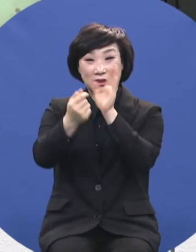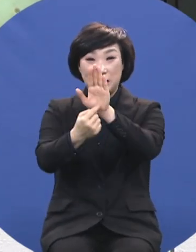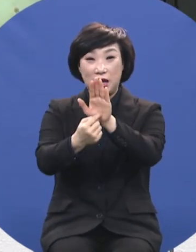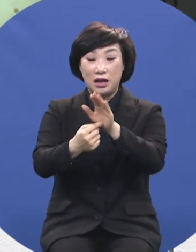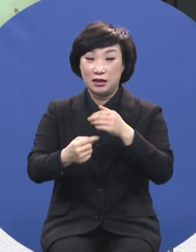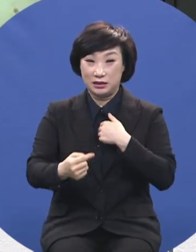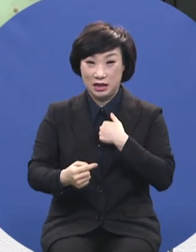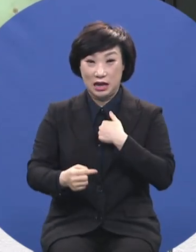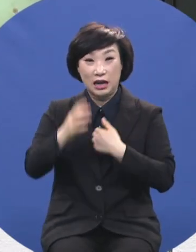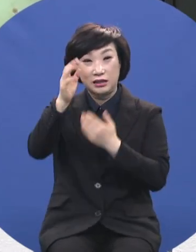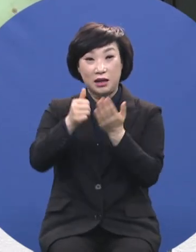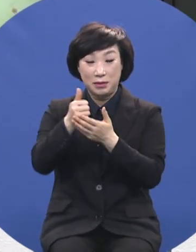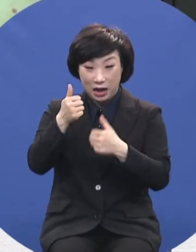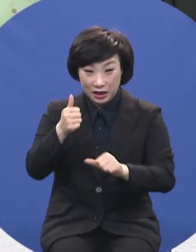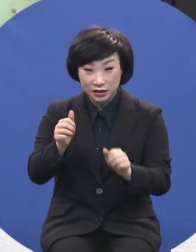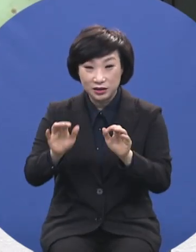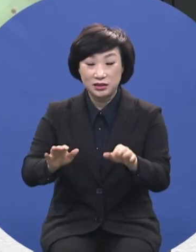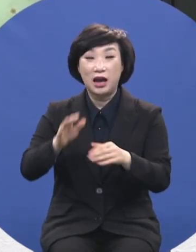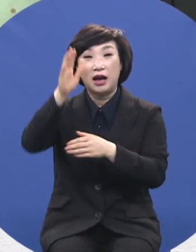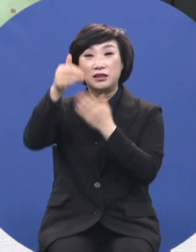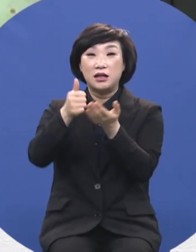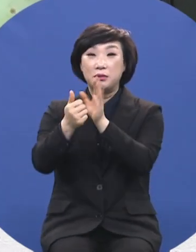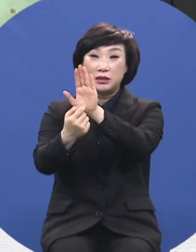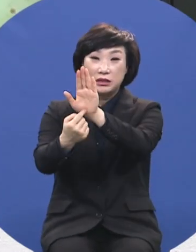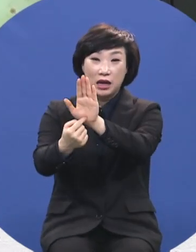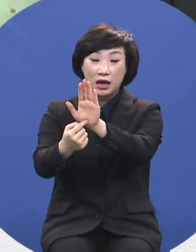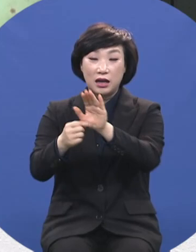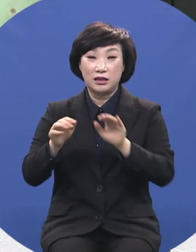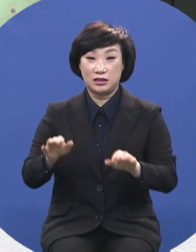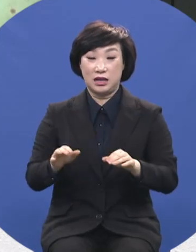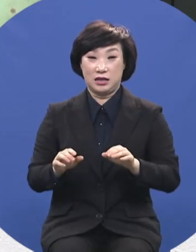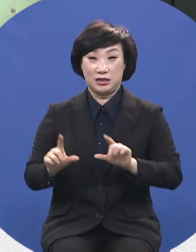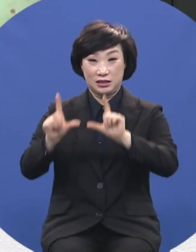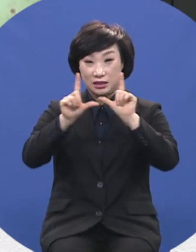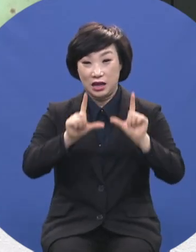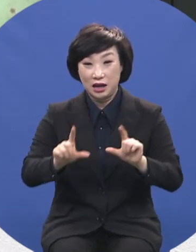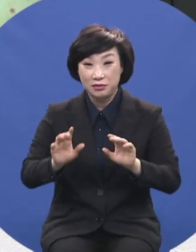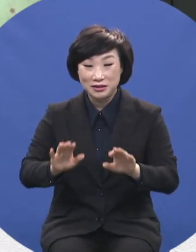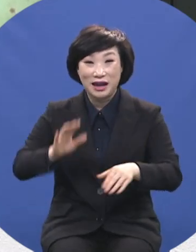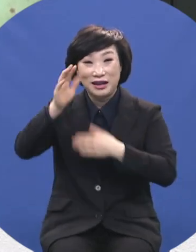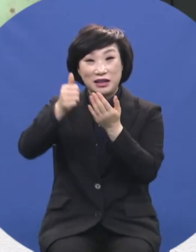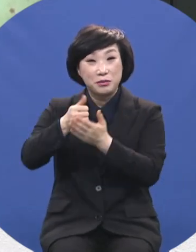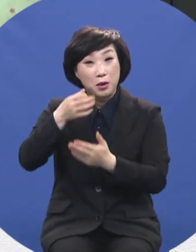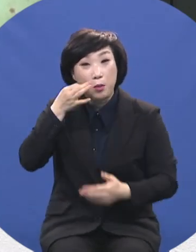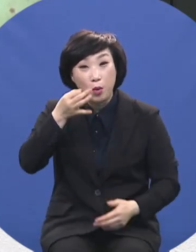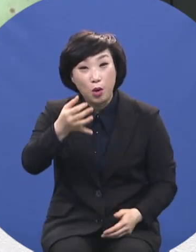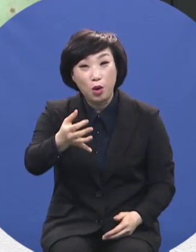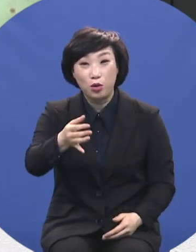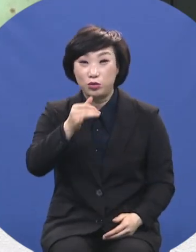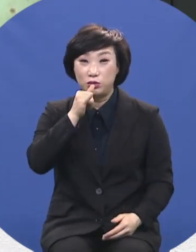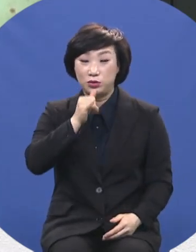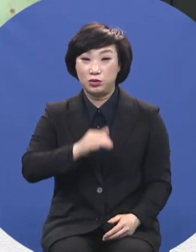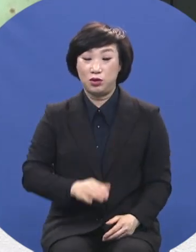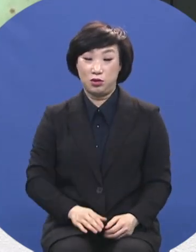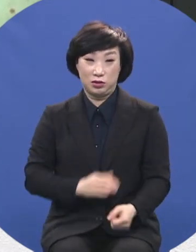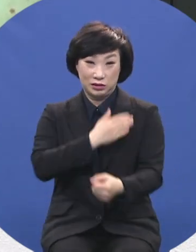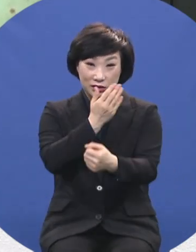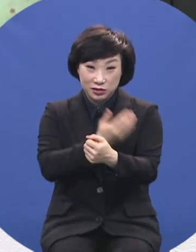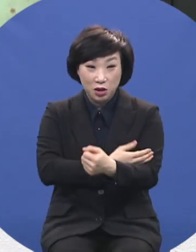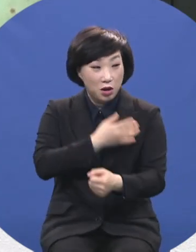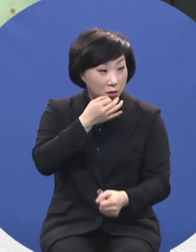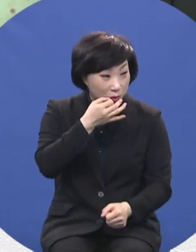하나님의 아들로서 하나님을 드러내면서 자기 삶을 통해서 하나님을 보여줘.